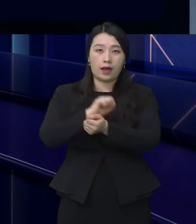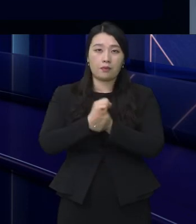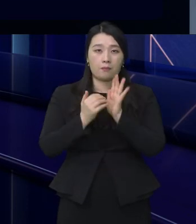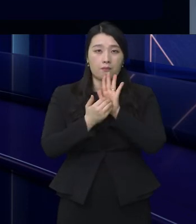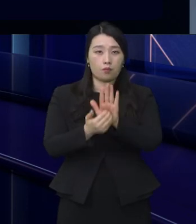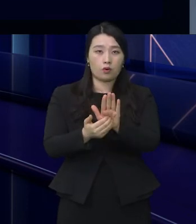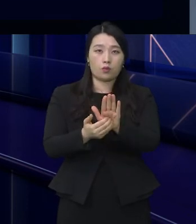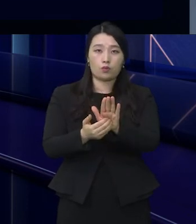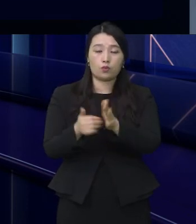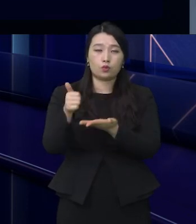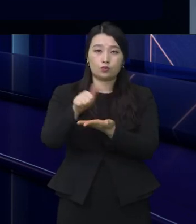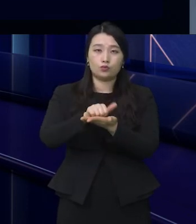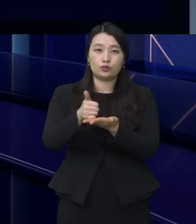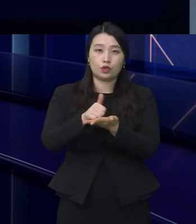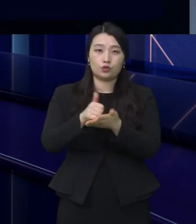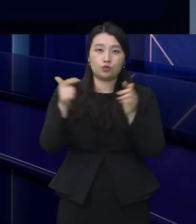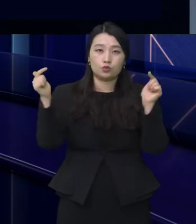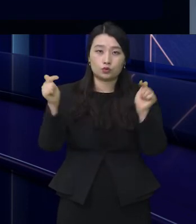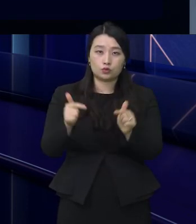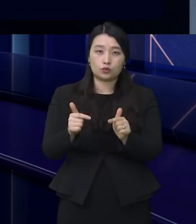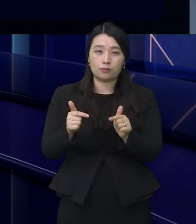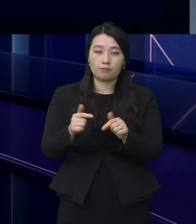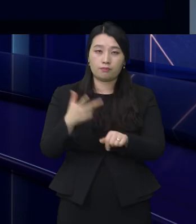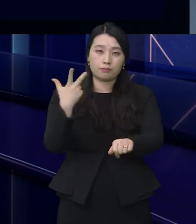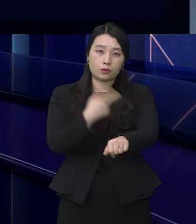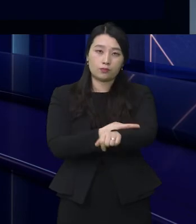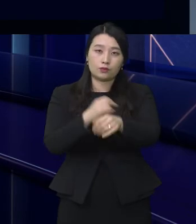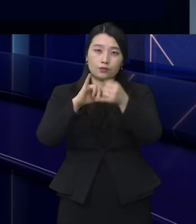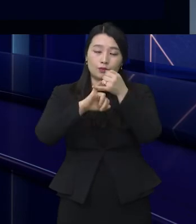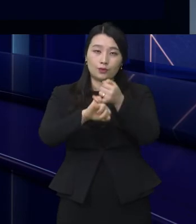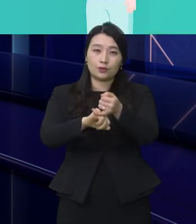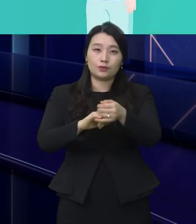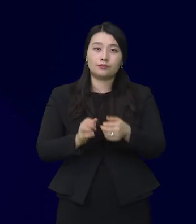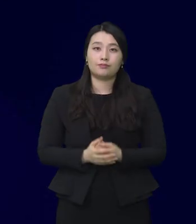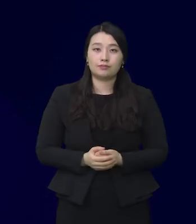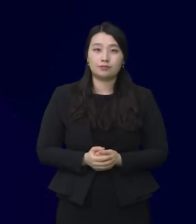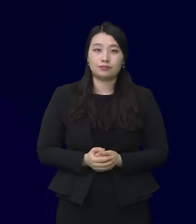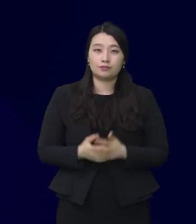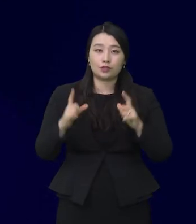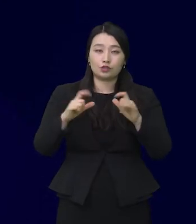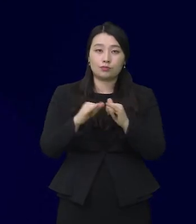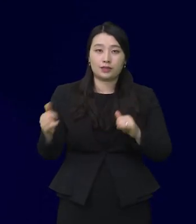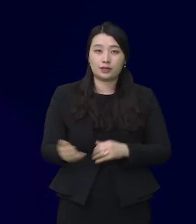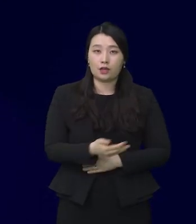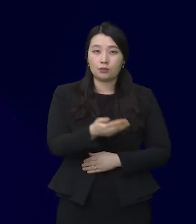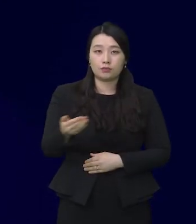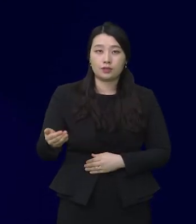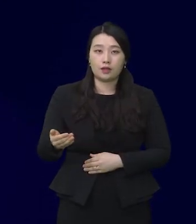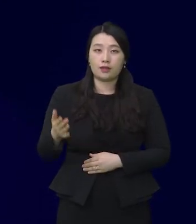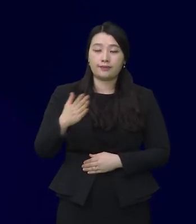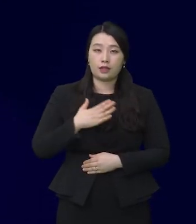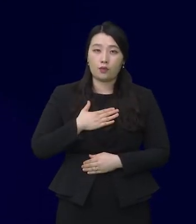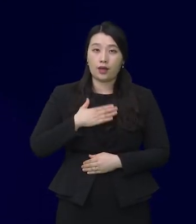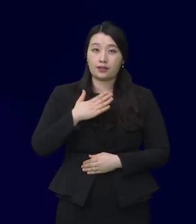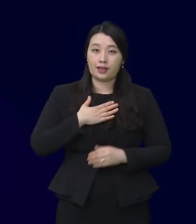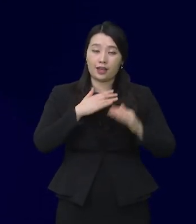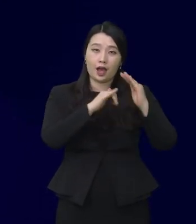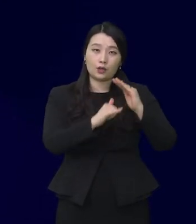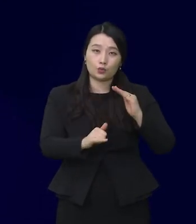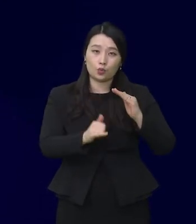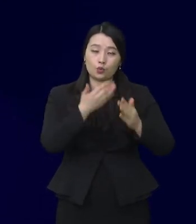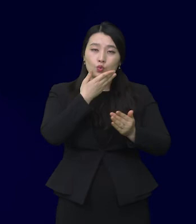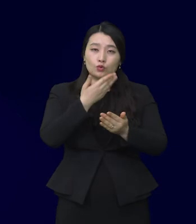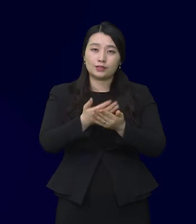위증 중 관자를 줄이려면 은 예방접종이 필수입니다 국민 여러분께서는 나와 내 가족